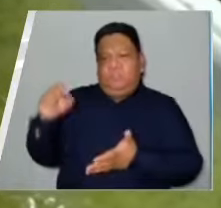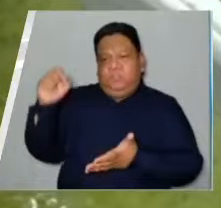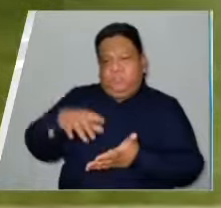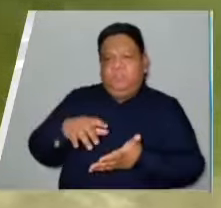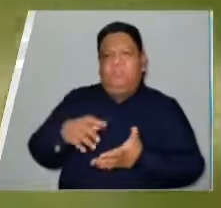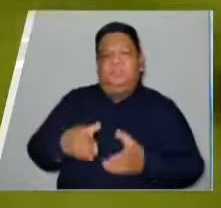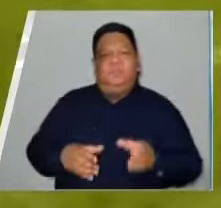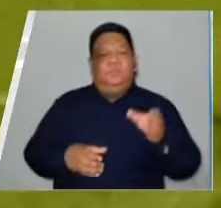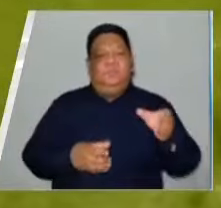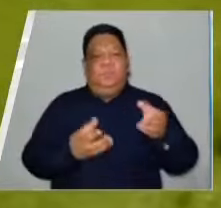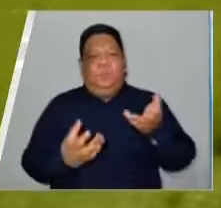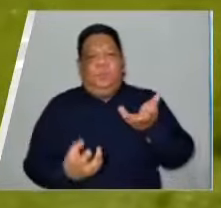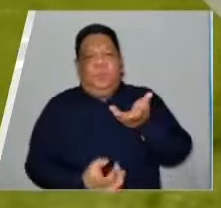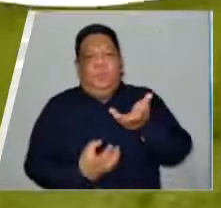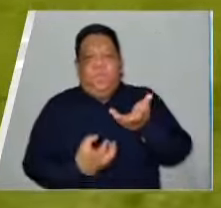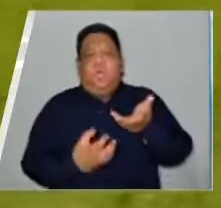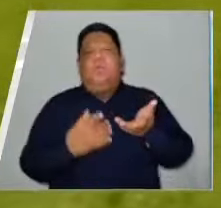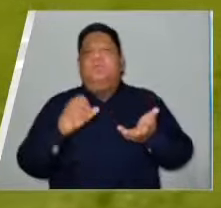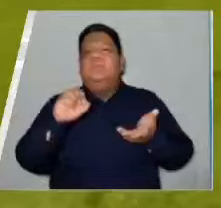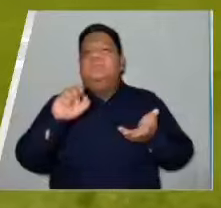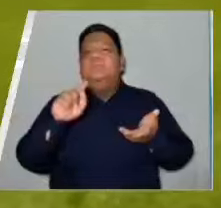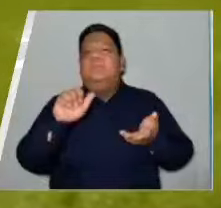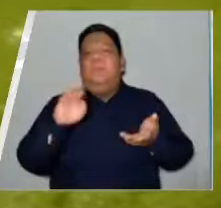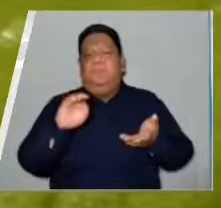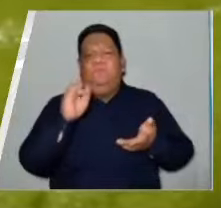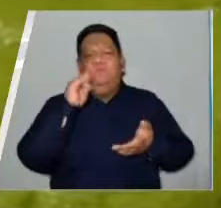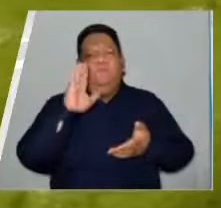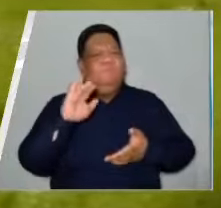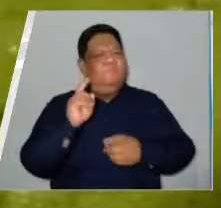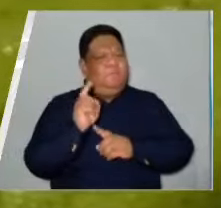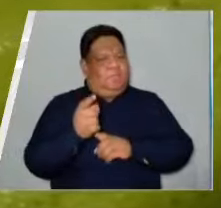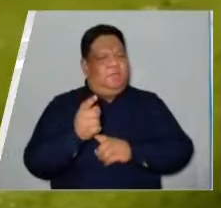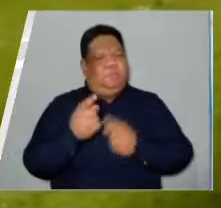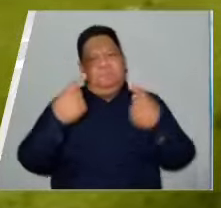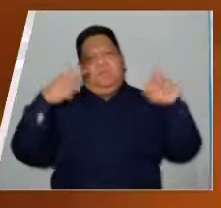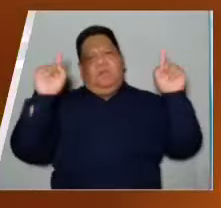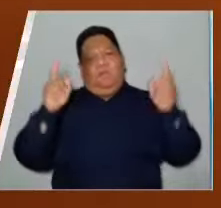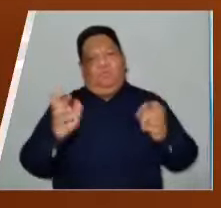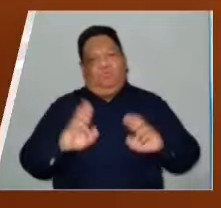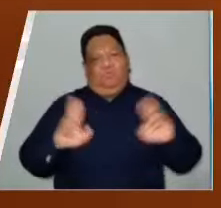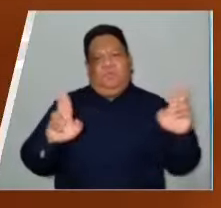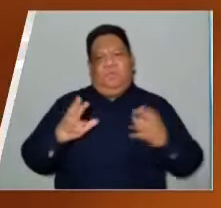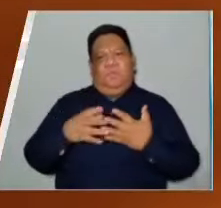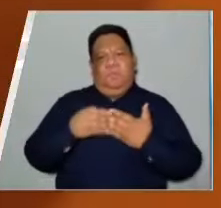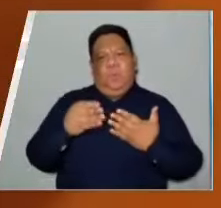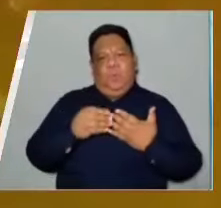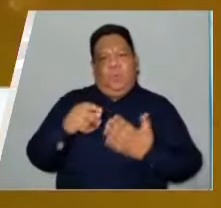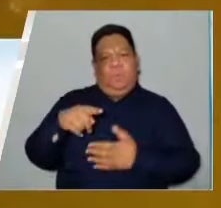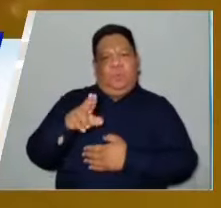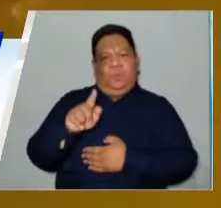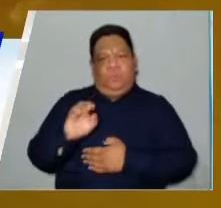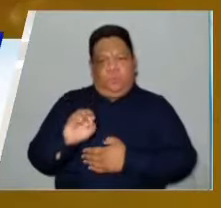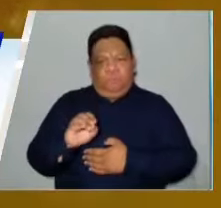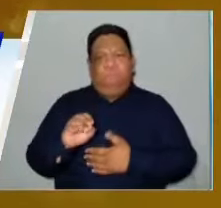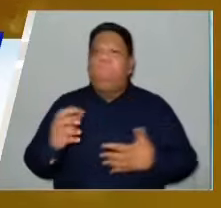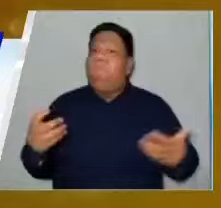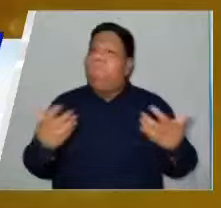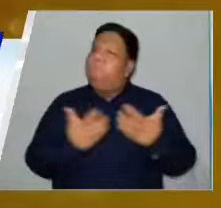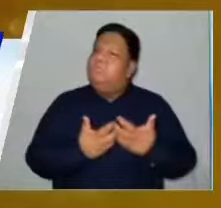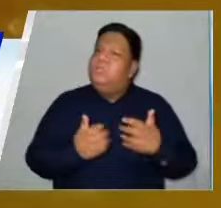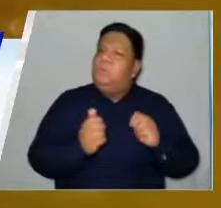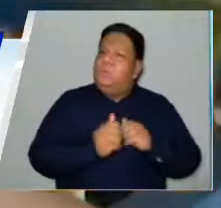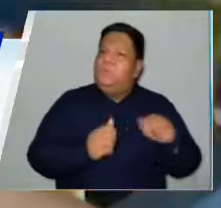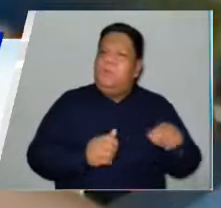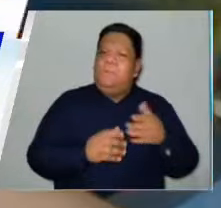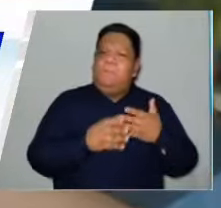15 minuto at wala ready na ang malungay puto perfect combination daan sa malungay micke ngayong